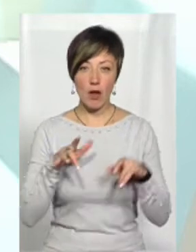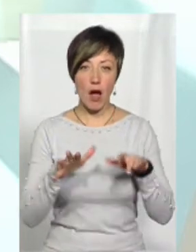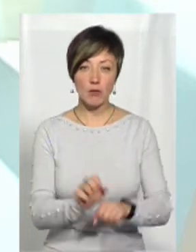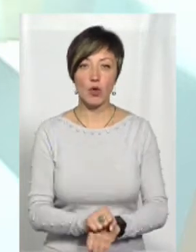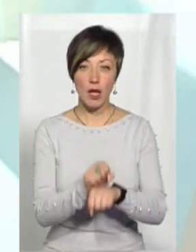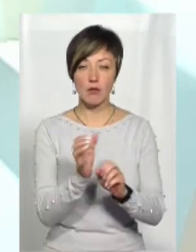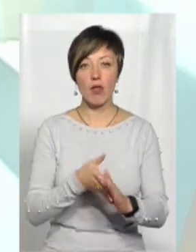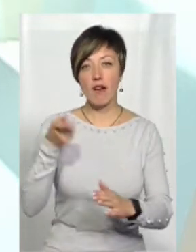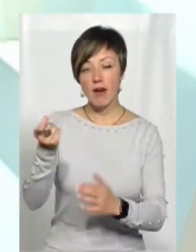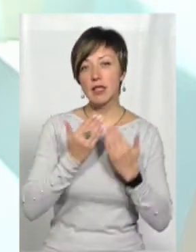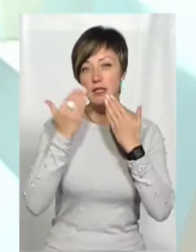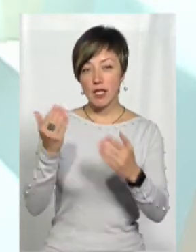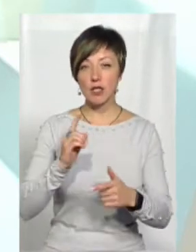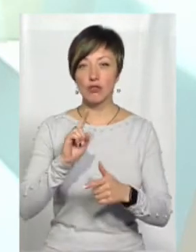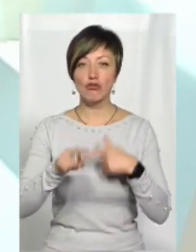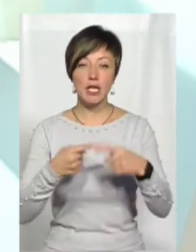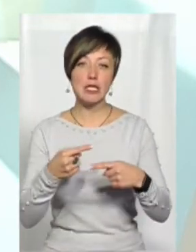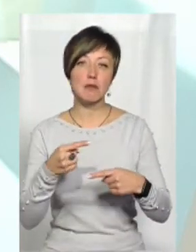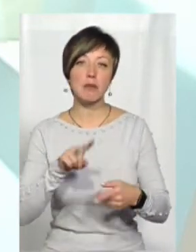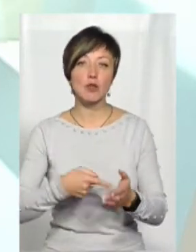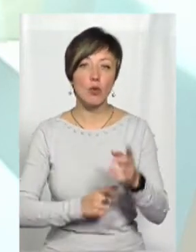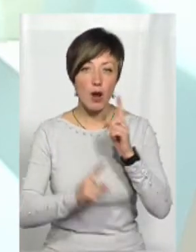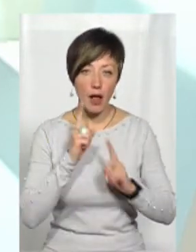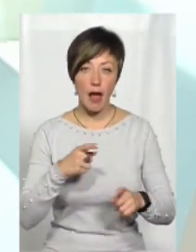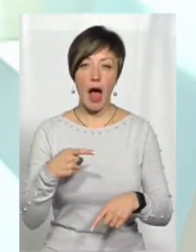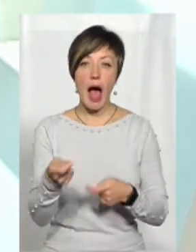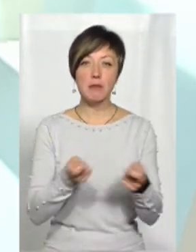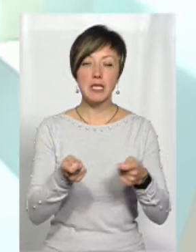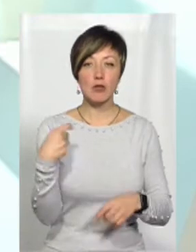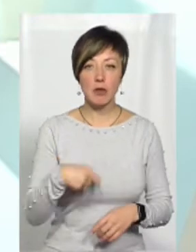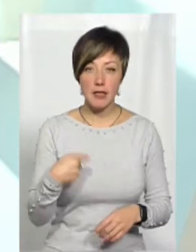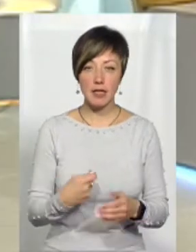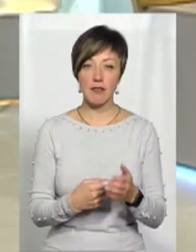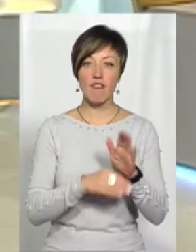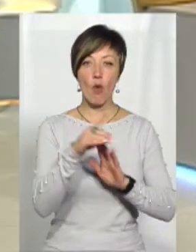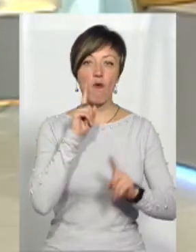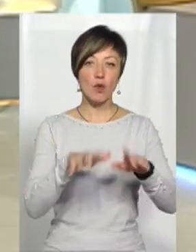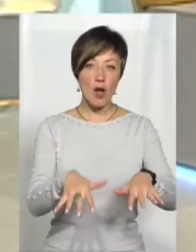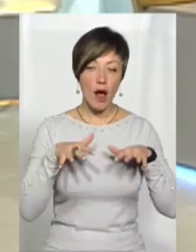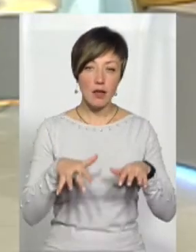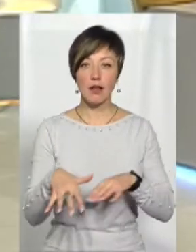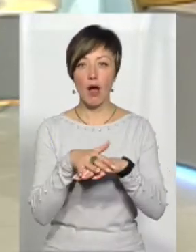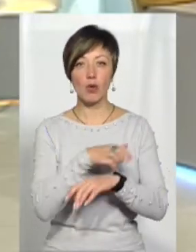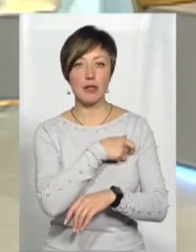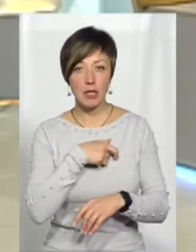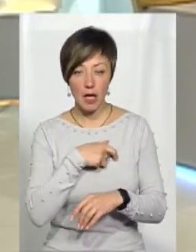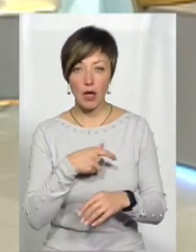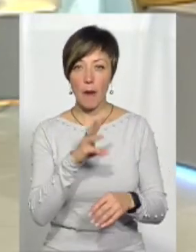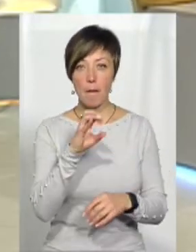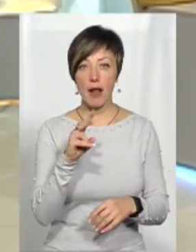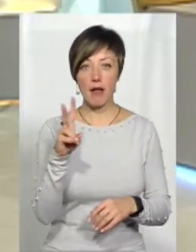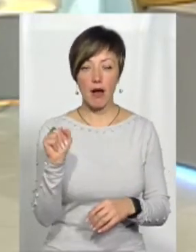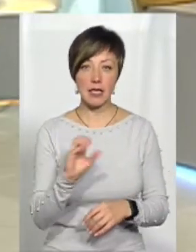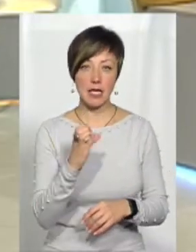протесту, подавали звернення через міську раду, подавали в адміністрацію президента, звертались до Верховної Ради, до народних депутатів, зокрема до Мельника